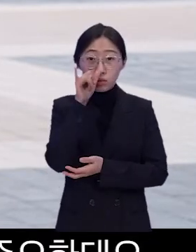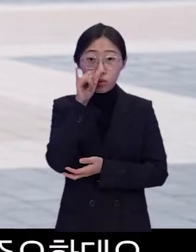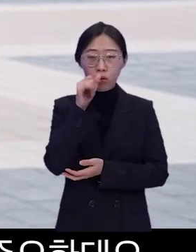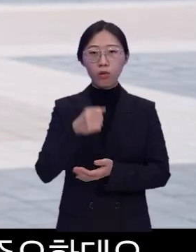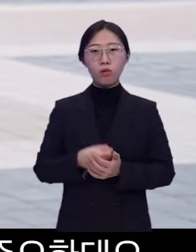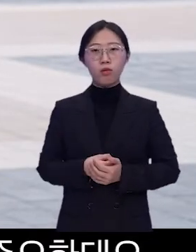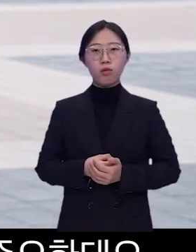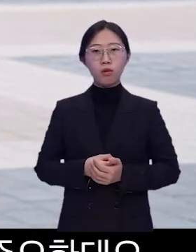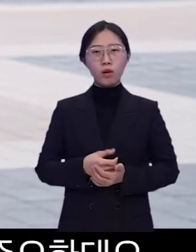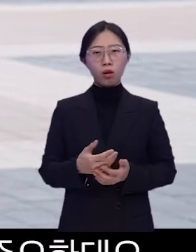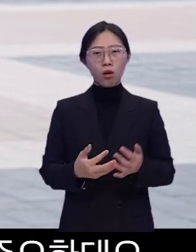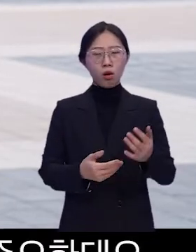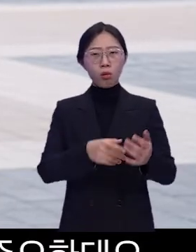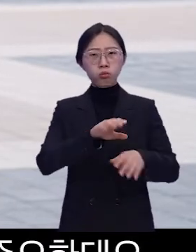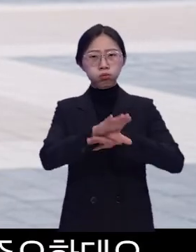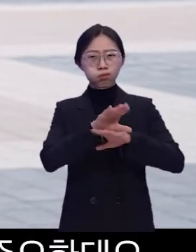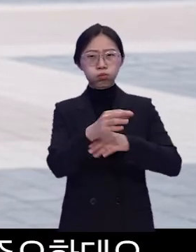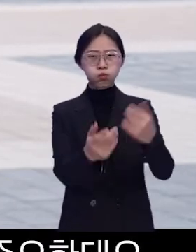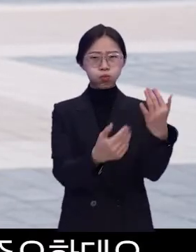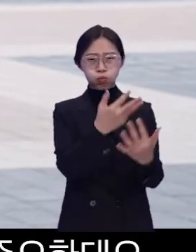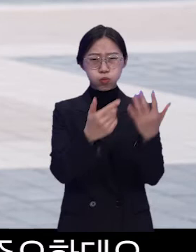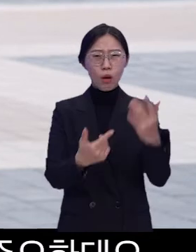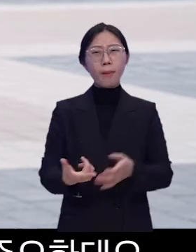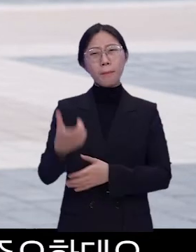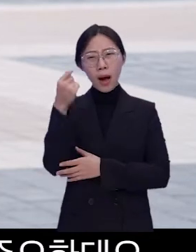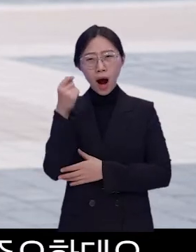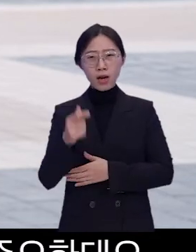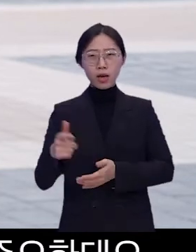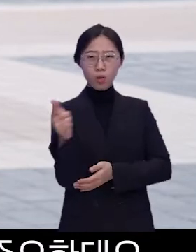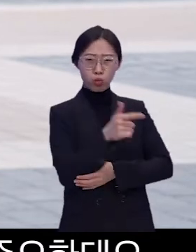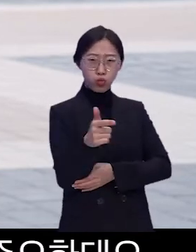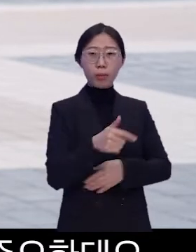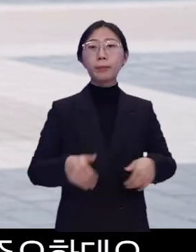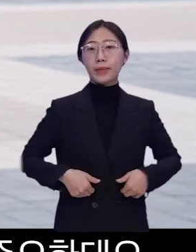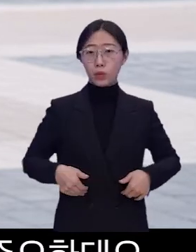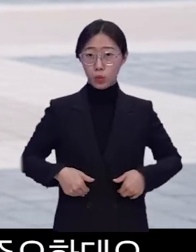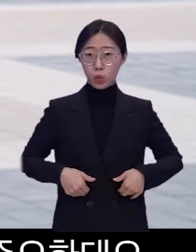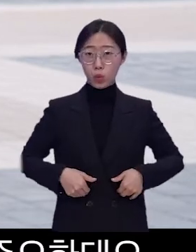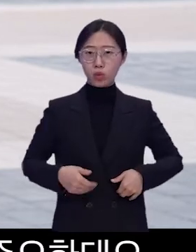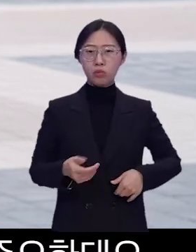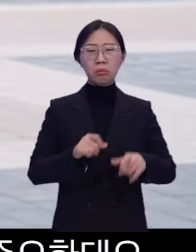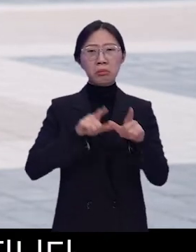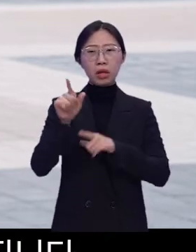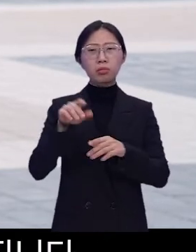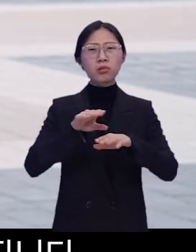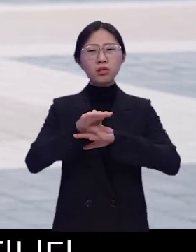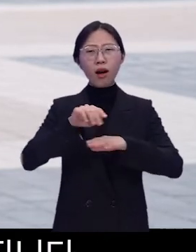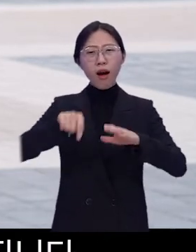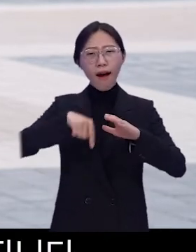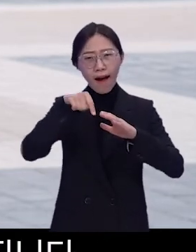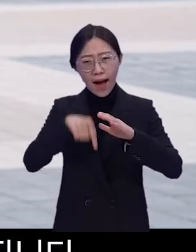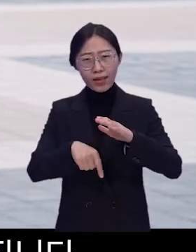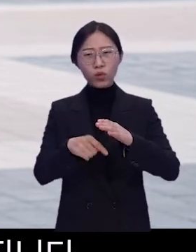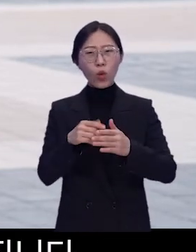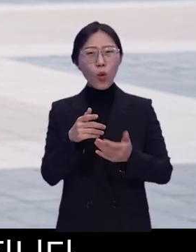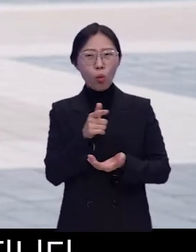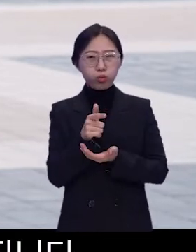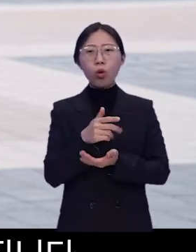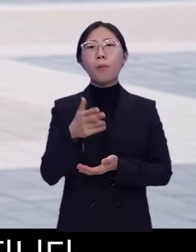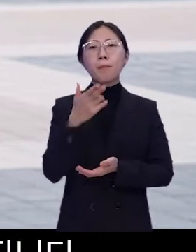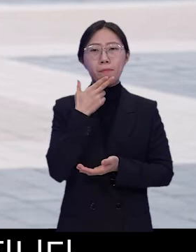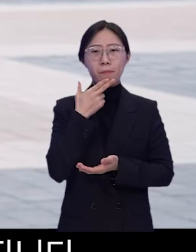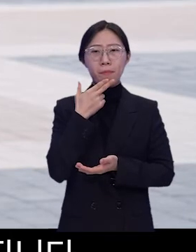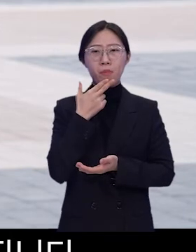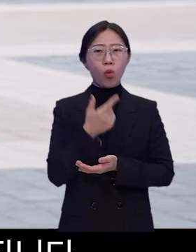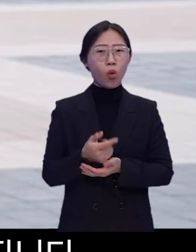차량에 불이 났을 땐 연소 확대가 매우 빠르기 때문에 초기 진압이 가장 중요한데요. 하지만 대부분 차량용 소화기가